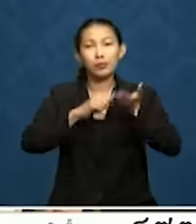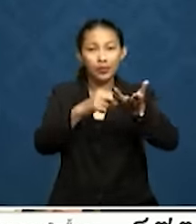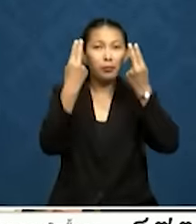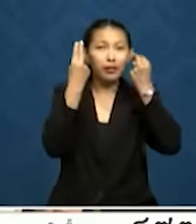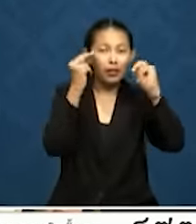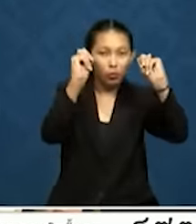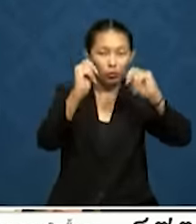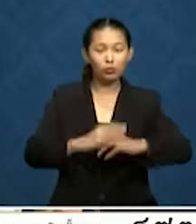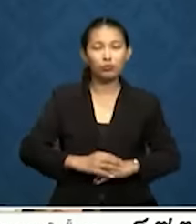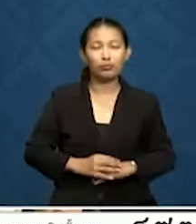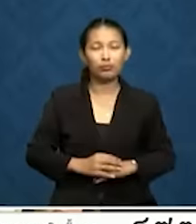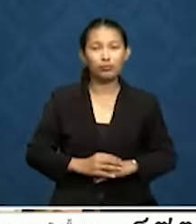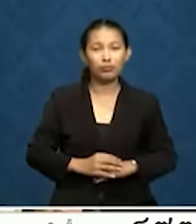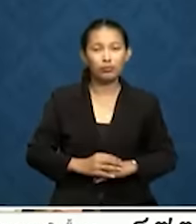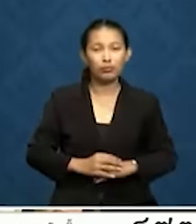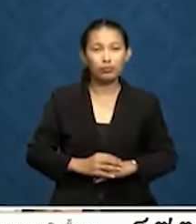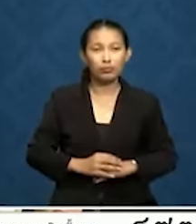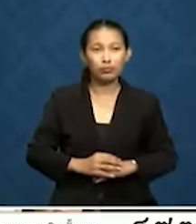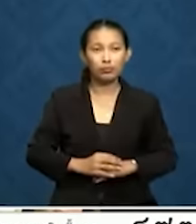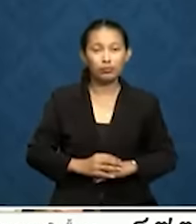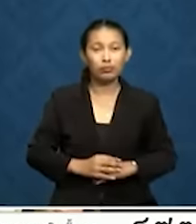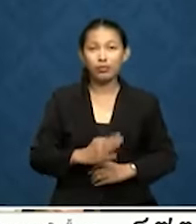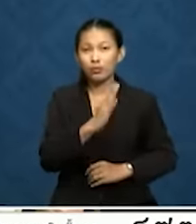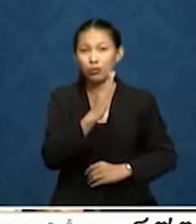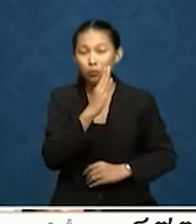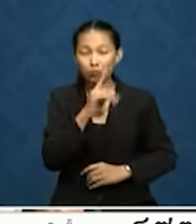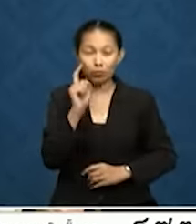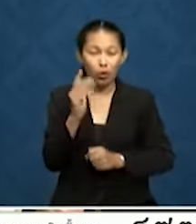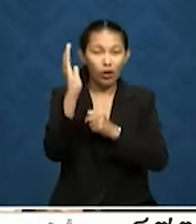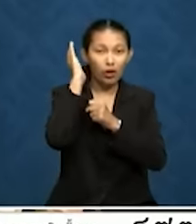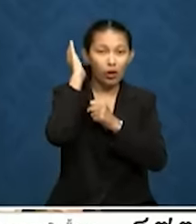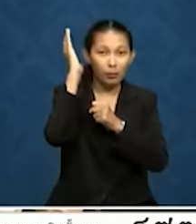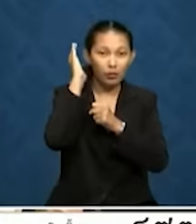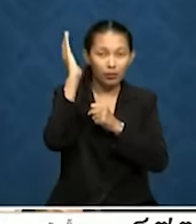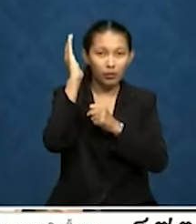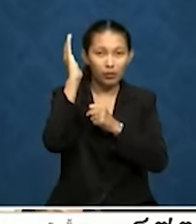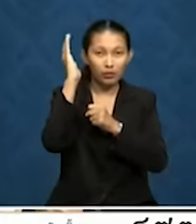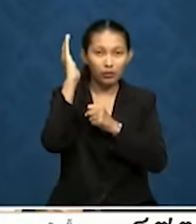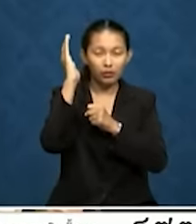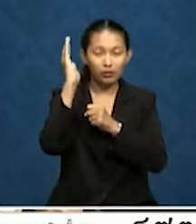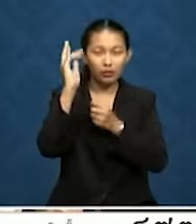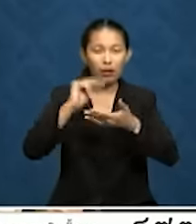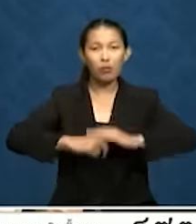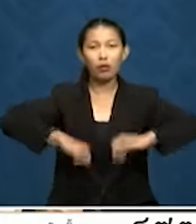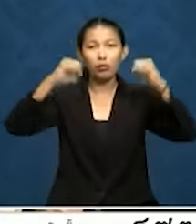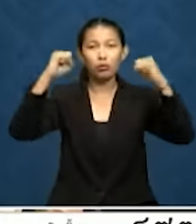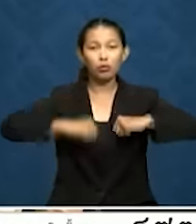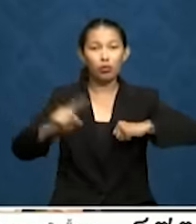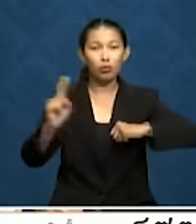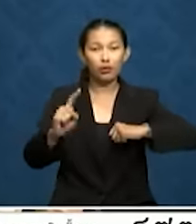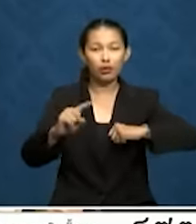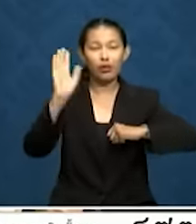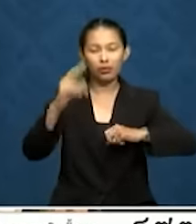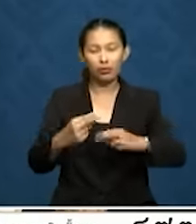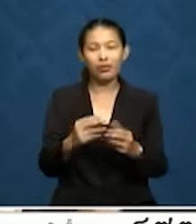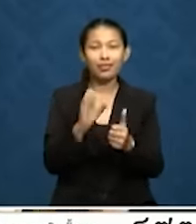ตรีนะครับดังนั้นการจะอภิปรายเนี่ยก็เป็นข้อตกลงว่าจะเป็นการเส